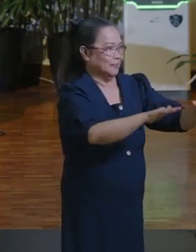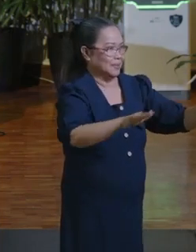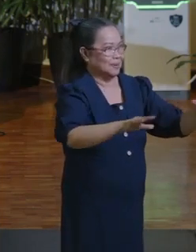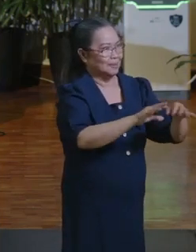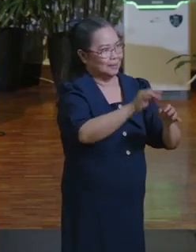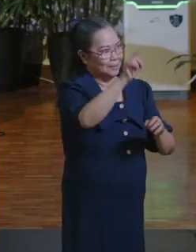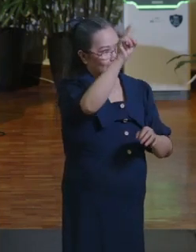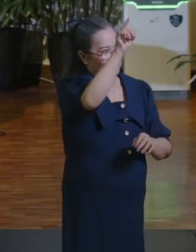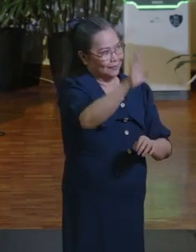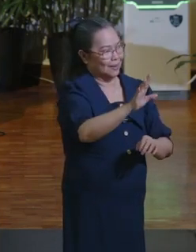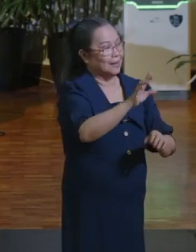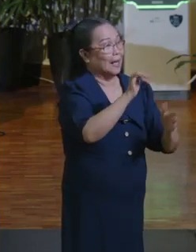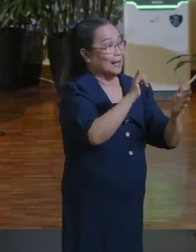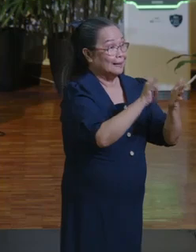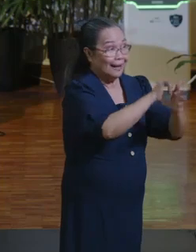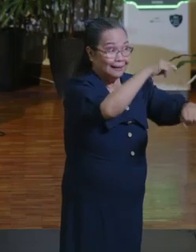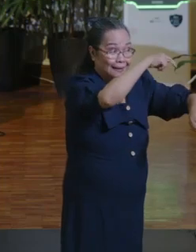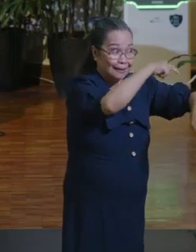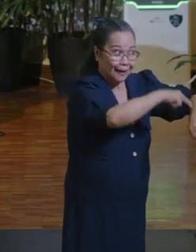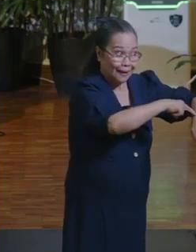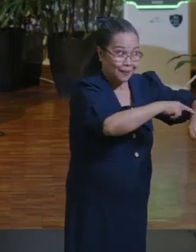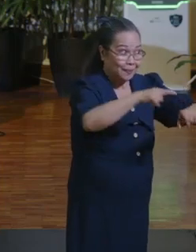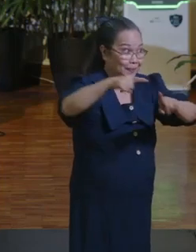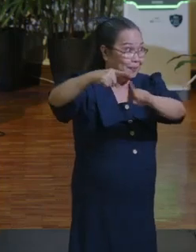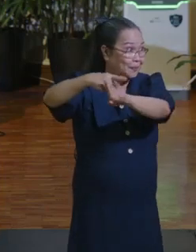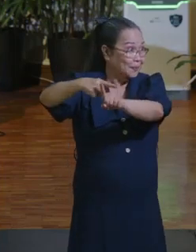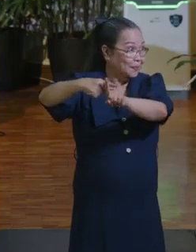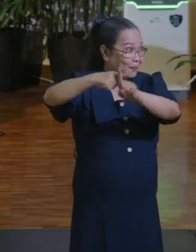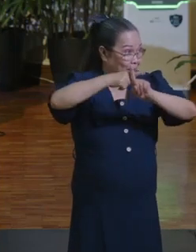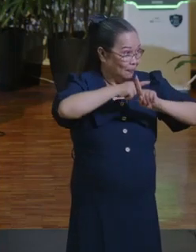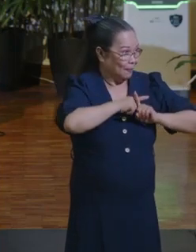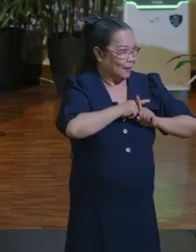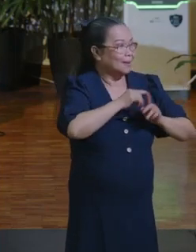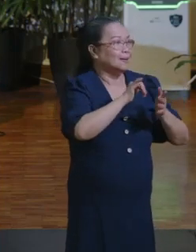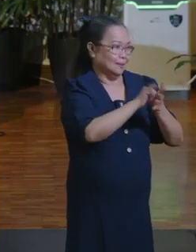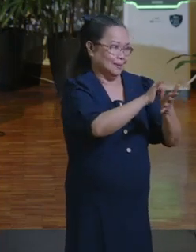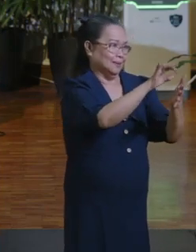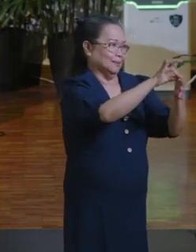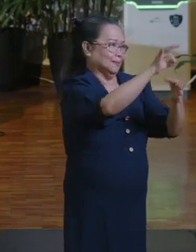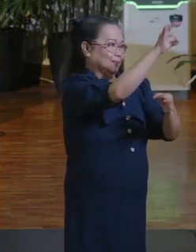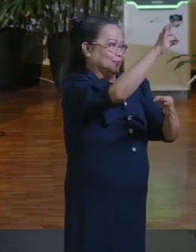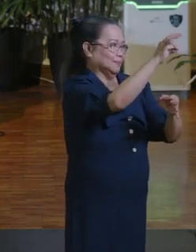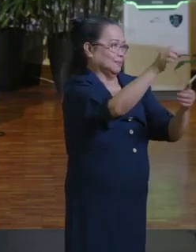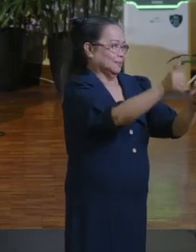na yon, ang inyong Spirit baptism.